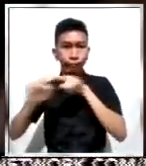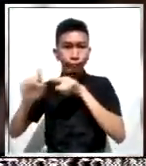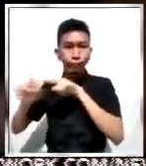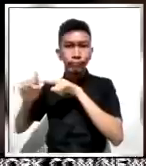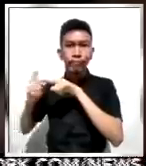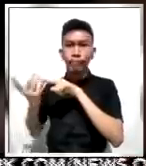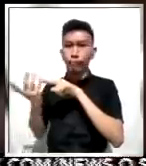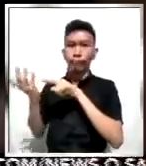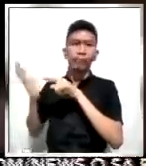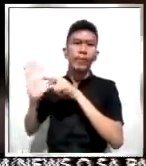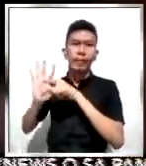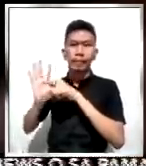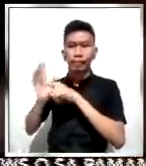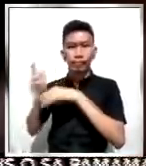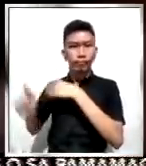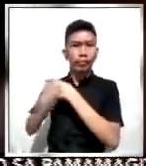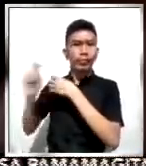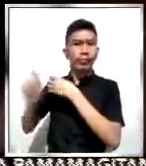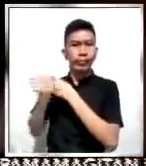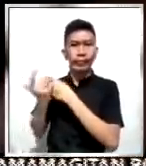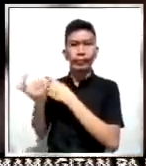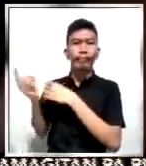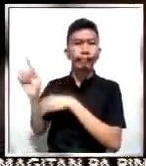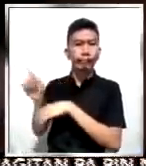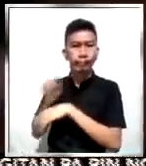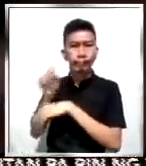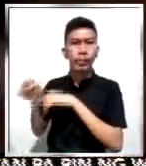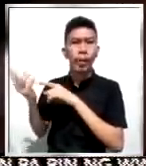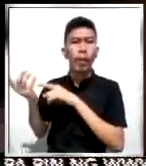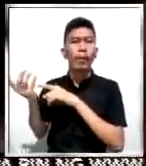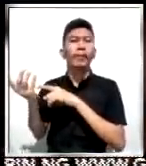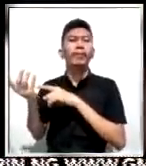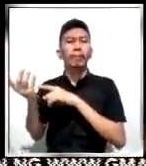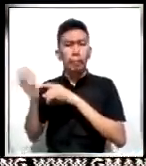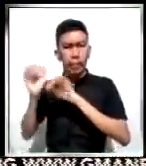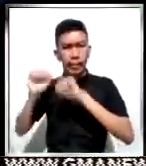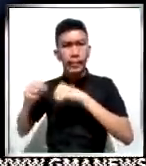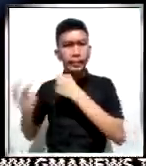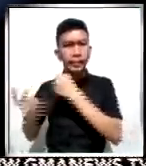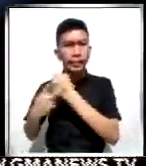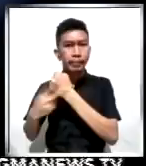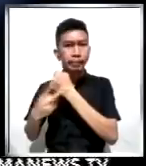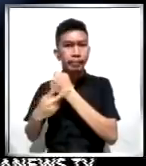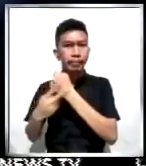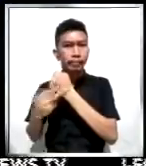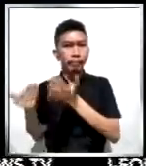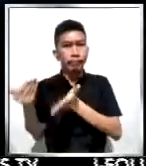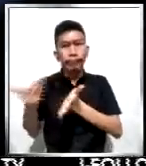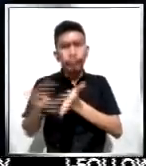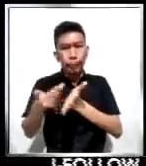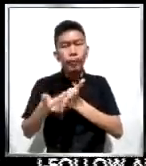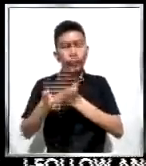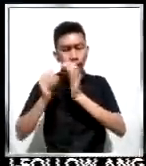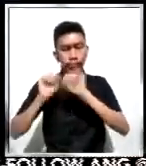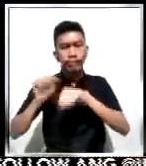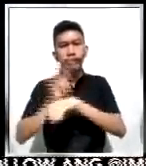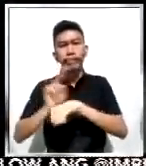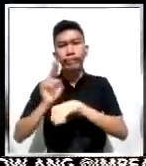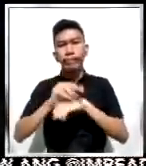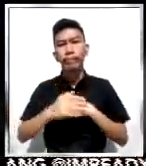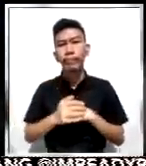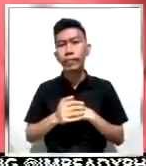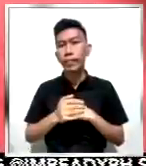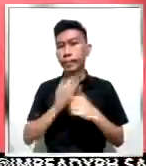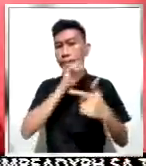Ay kailangan maipresent yung ebidensyang ito. No? Pangalawa, iyan po ay pwede nyo idulog po sa amin, ano? Bilang at